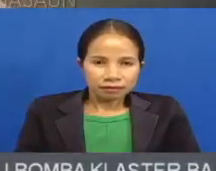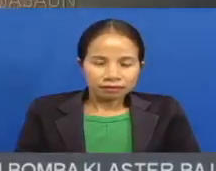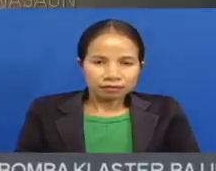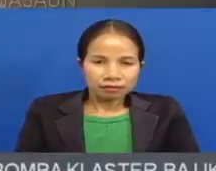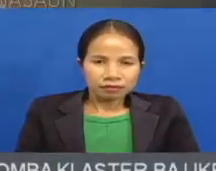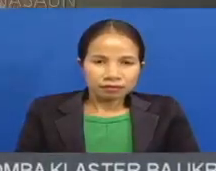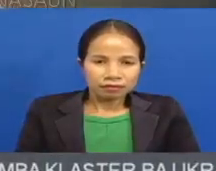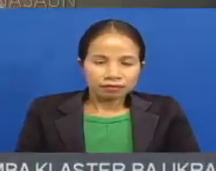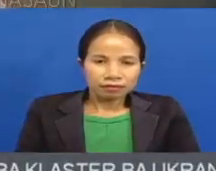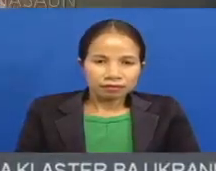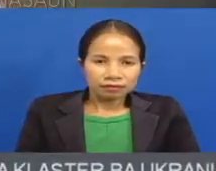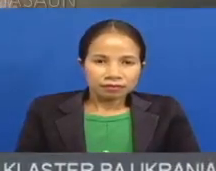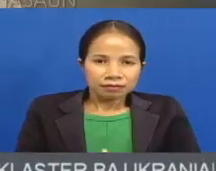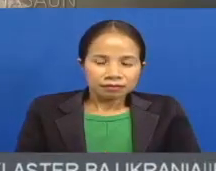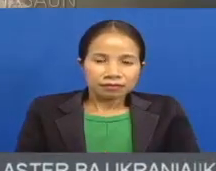rasa